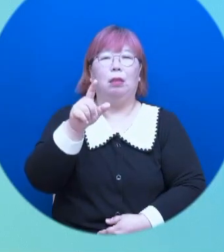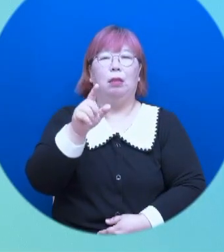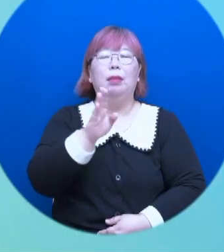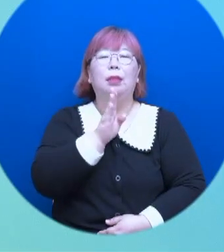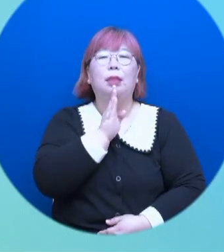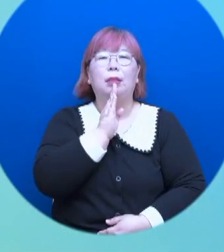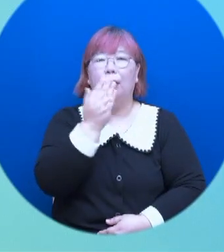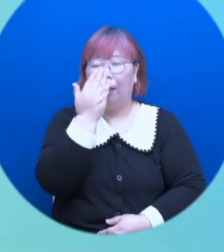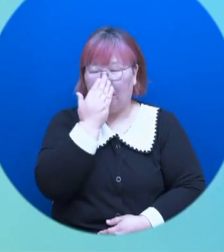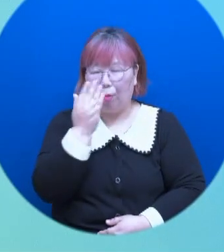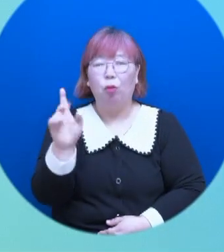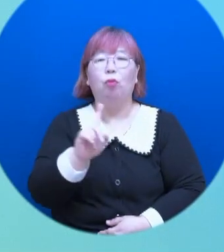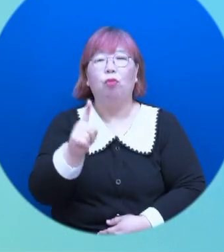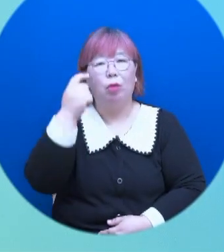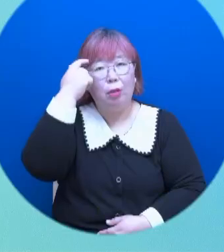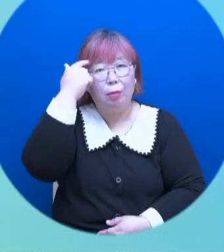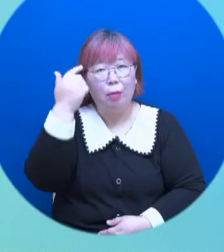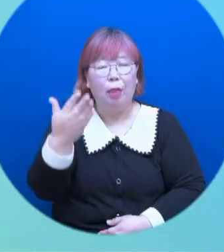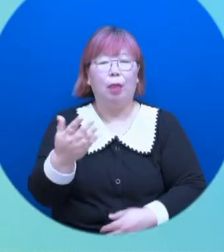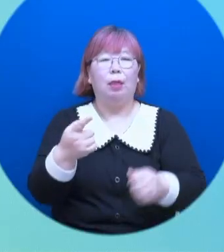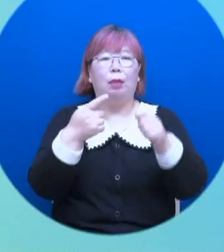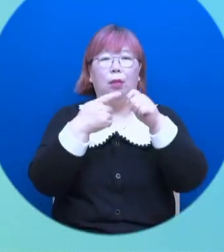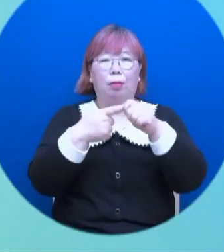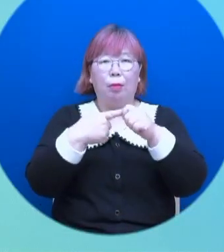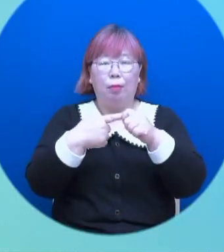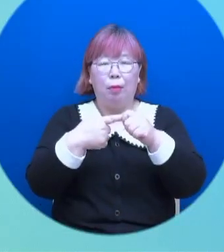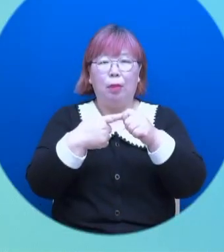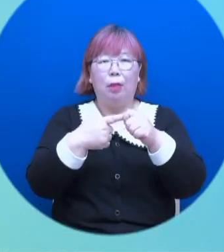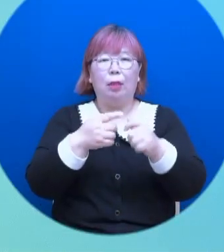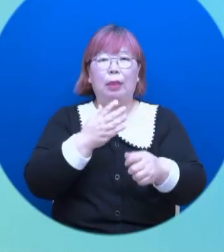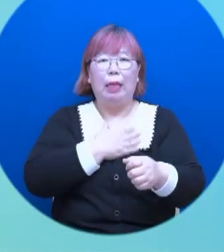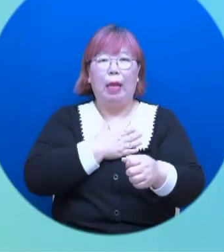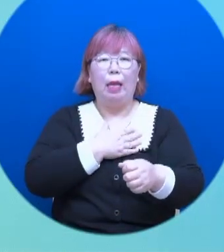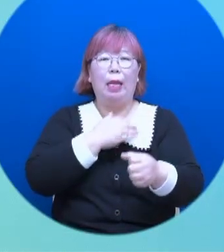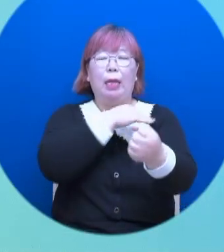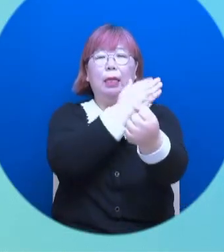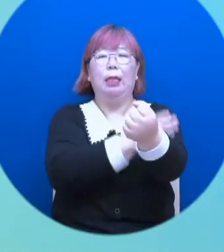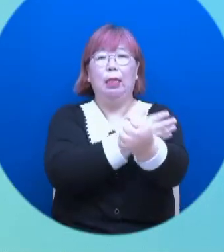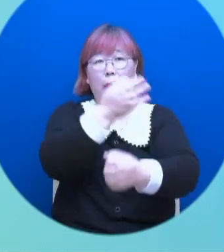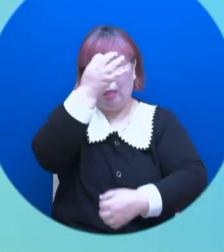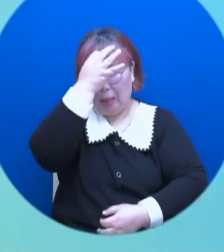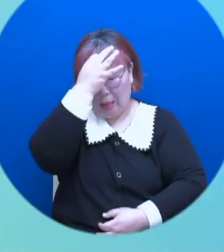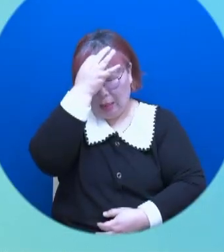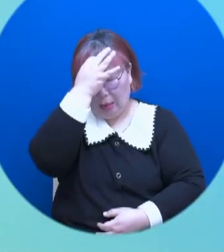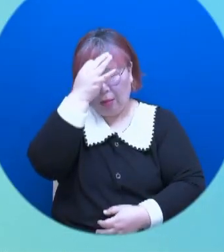무엇입니까? 첫 번째, 나의 은사와 재능이